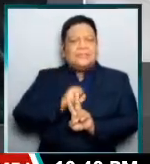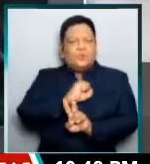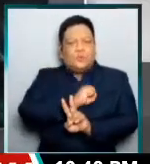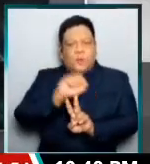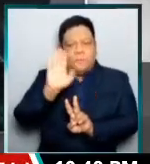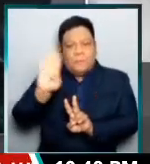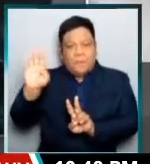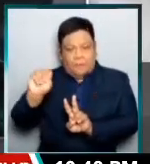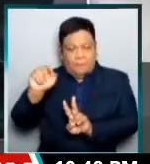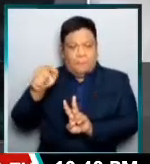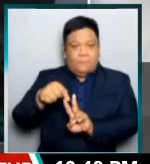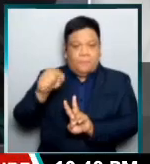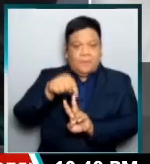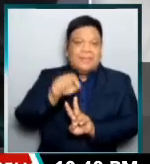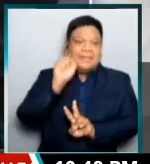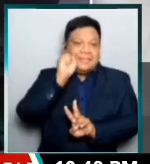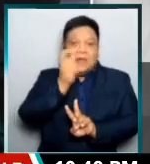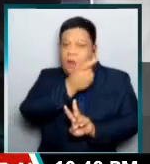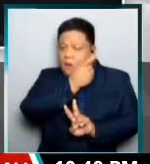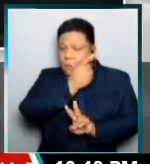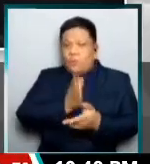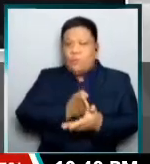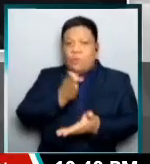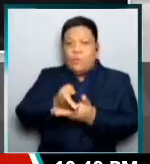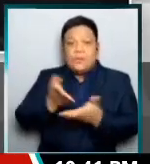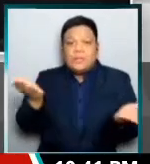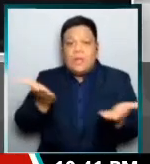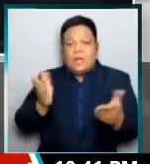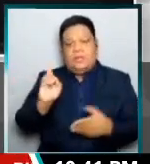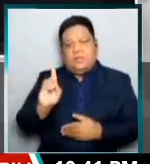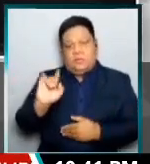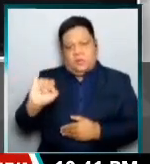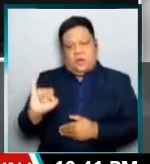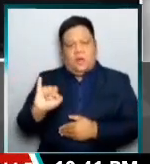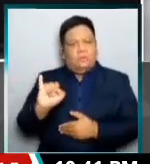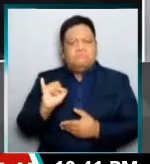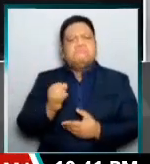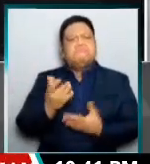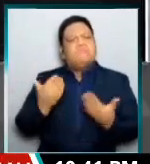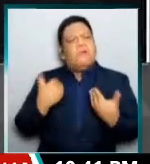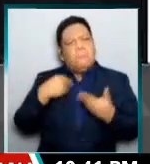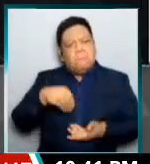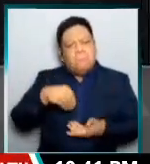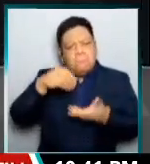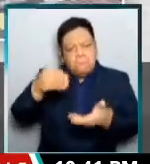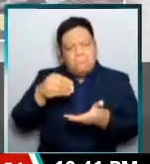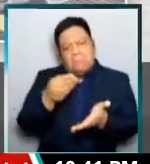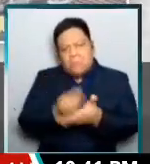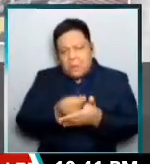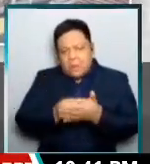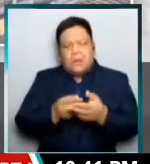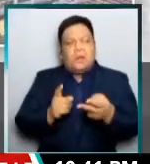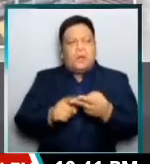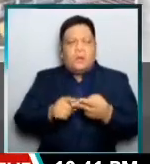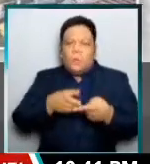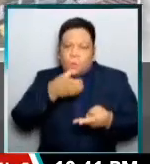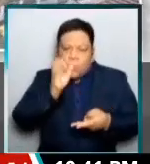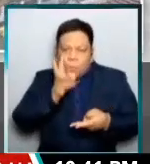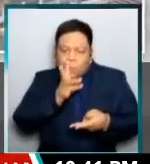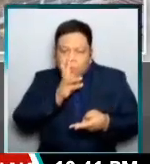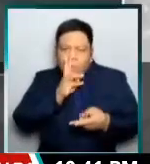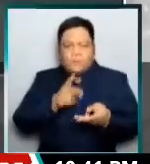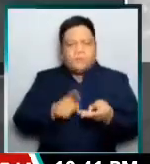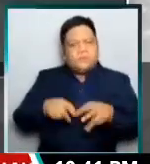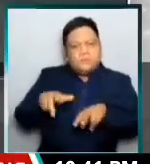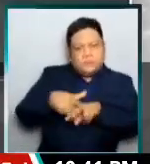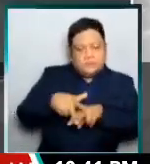CMD, namahagi sila ng financial assistance at tulong gaya ng bottled water, bigas, chinelas at iba pa. Sa aerial photos na